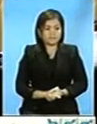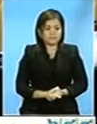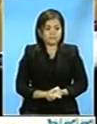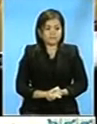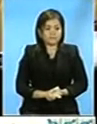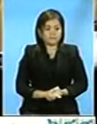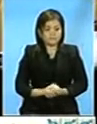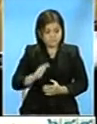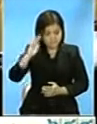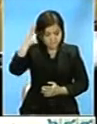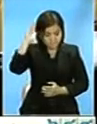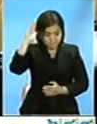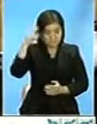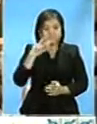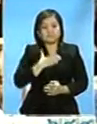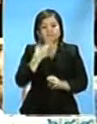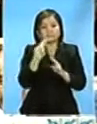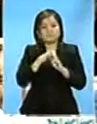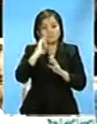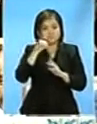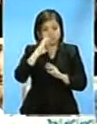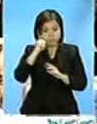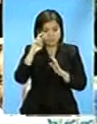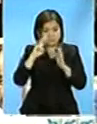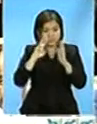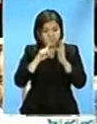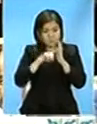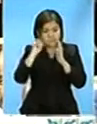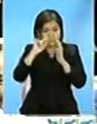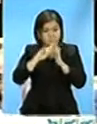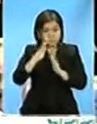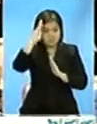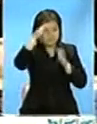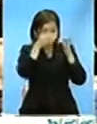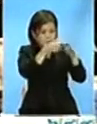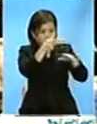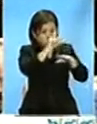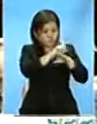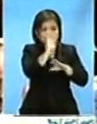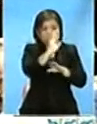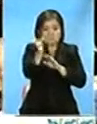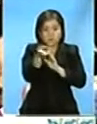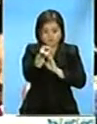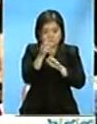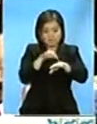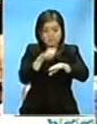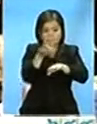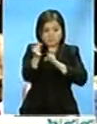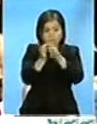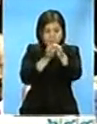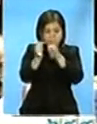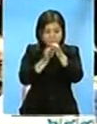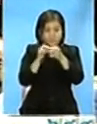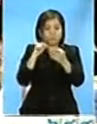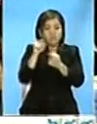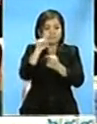ท่านประธานครับกับผมจิรายุห่วงทรัพย์สมาชิกรัฐสภามิได้ขอประท้วงท่านประธานแต่อย่างใดจะขอชี้แจงสั้นๆนิดเดียวครับที่ท่านอ้าง